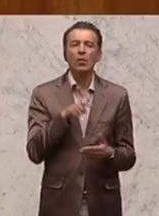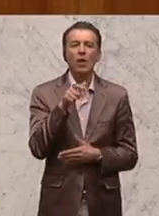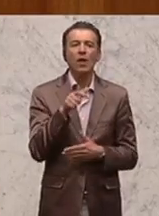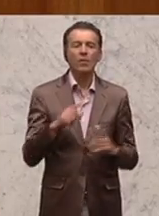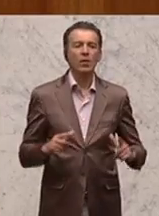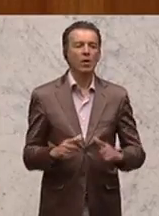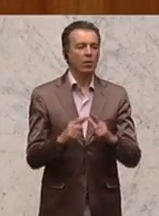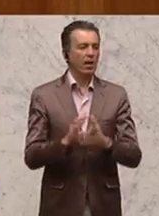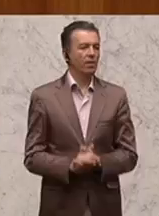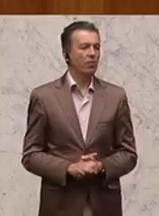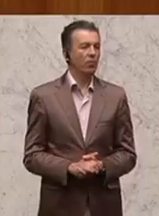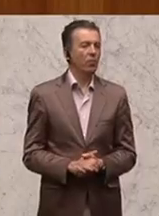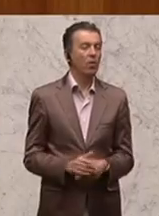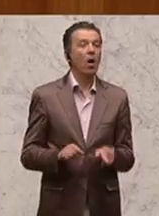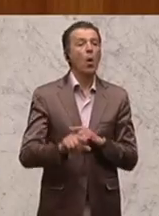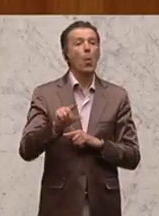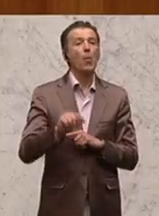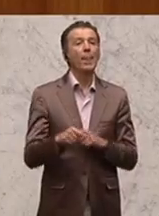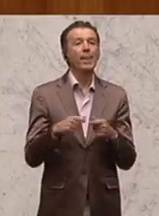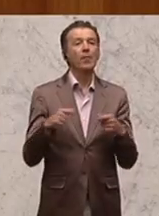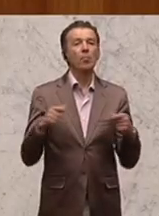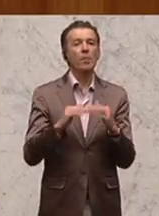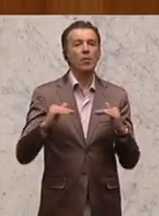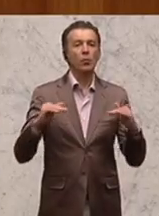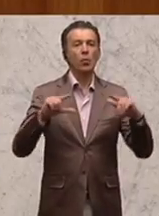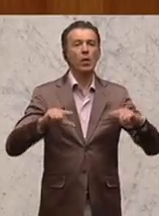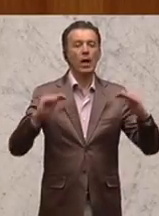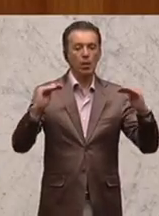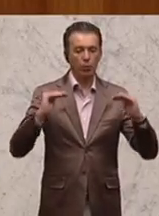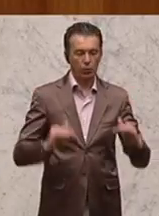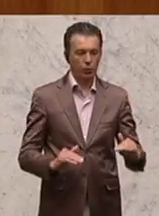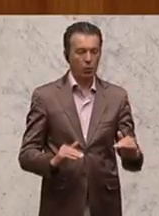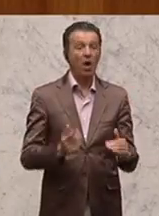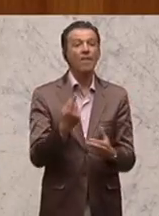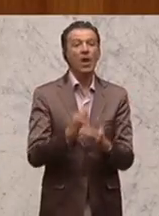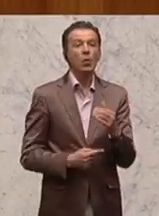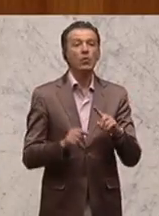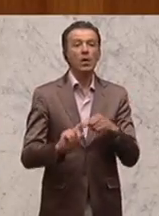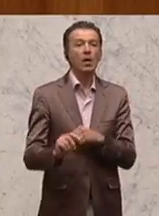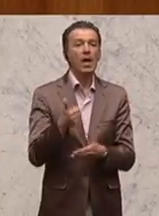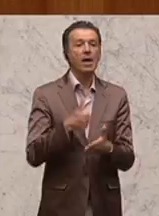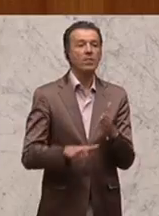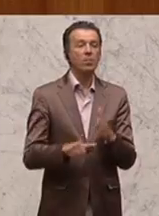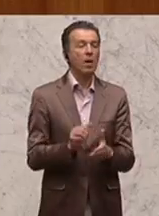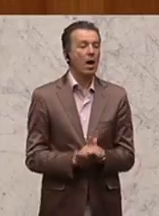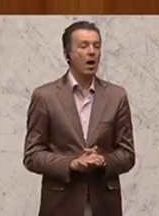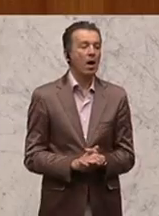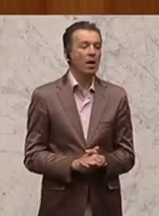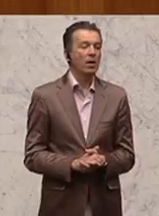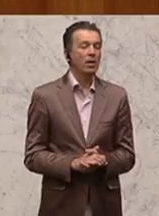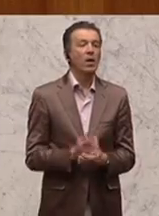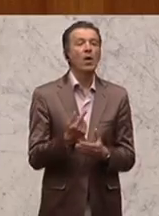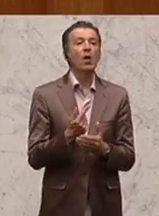Sozialversicherungsleistung, weil hier auch die Mindestbemessungsgrundlage gesenkt wird. Macht er Verluste, wird erstmalig geschaffen, dass ein